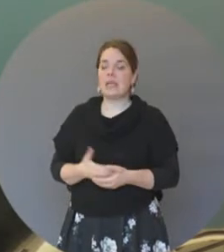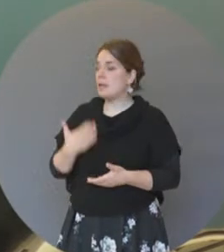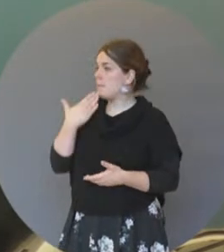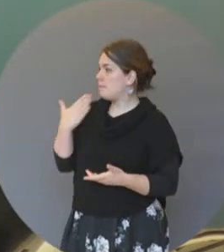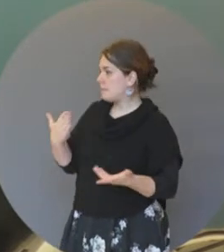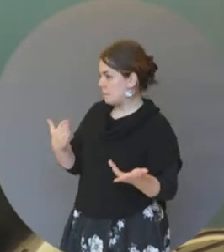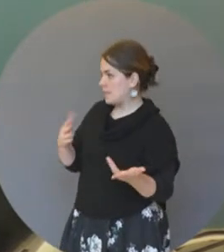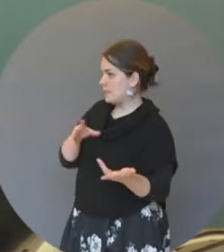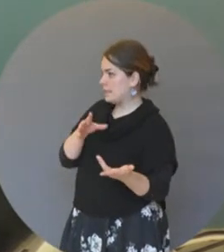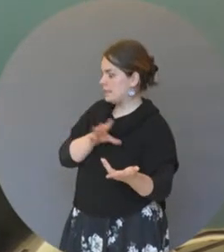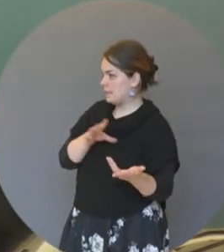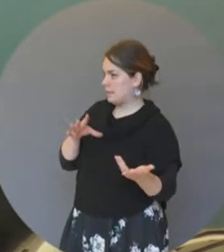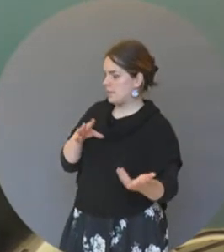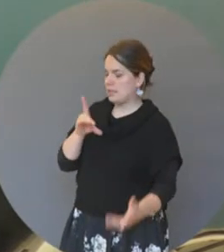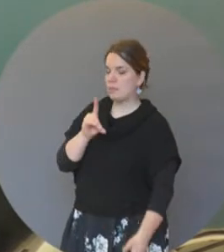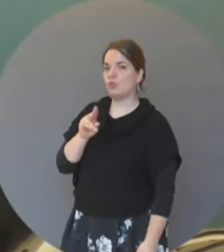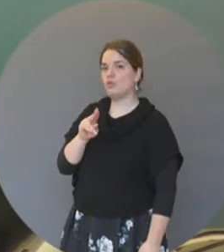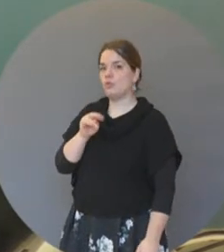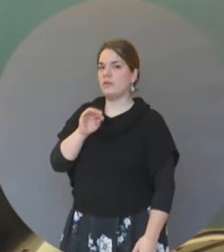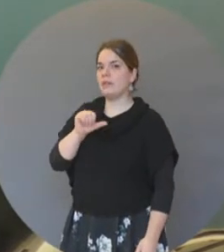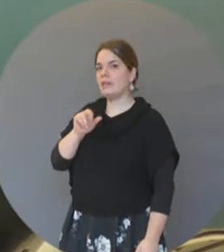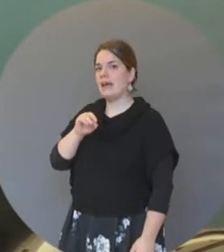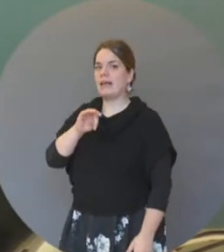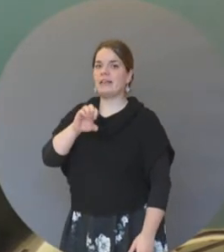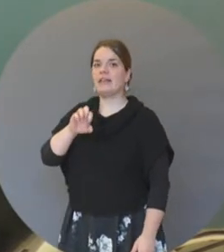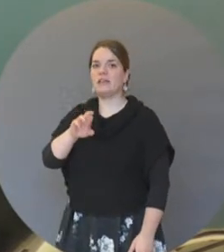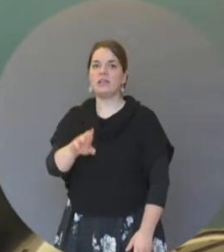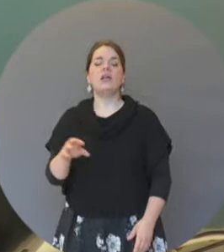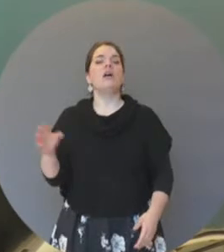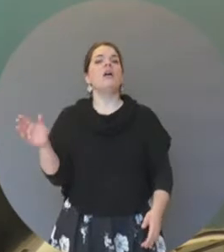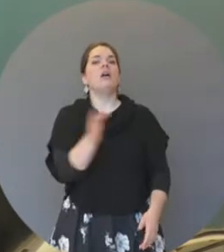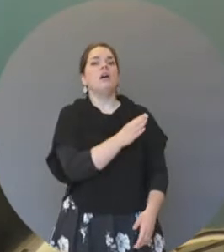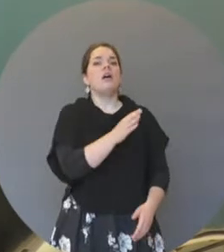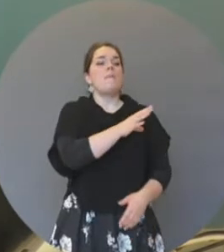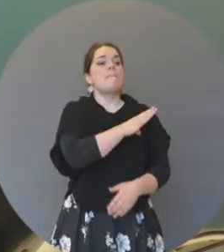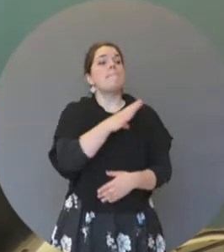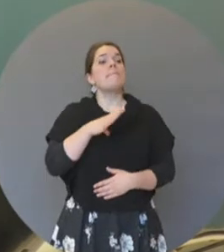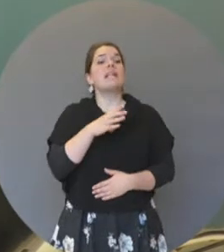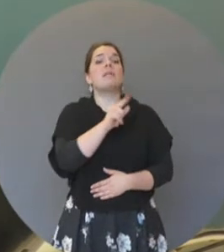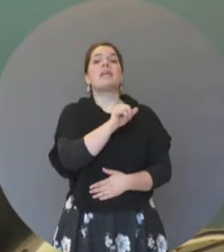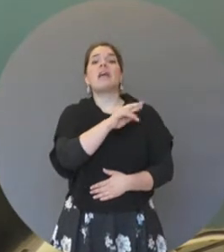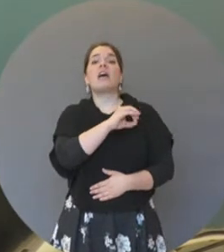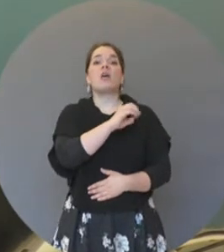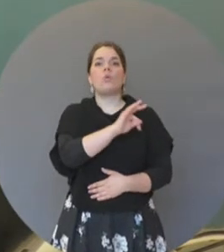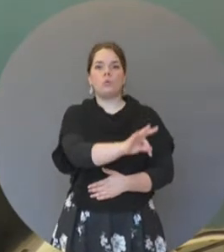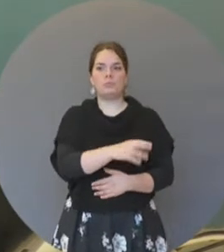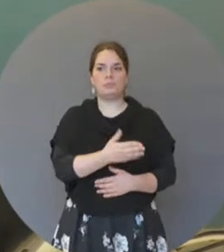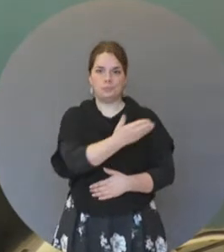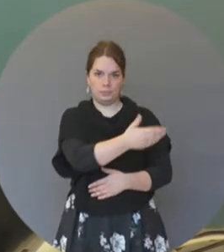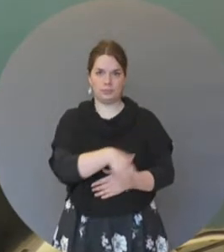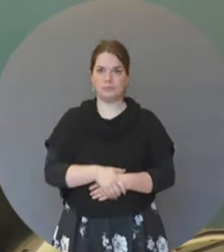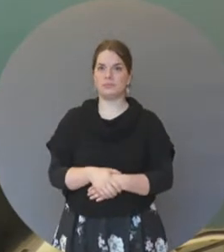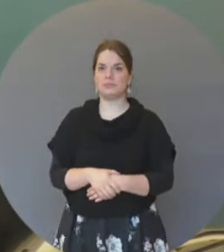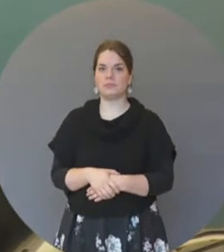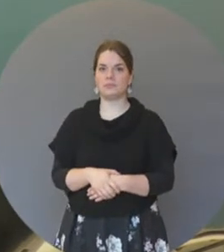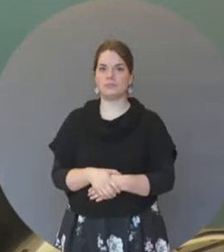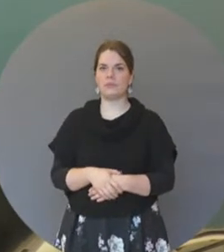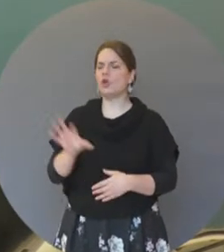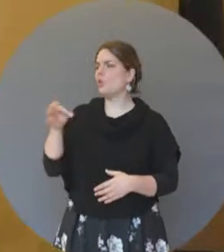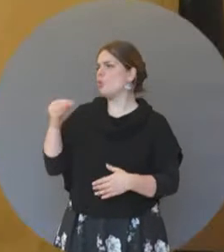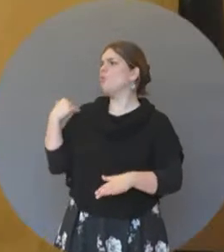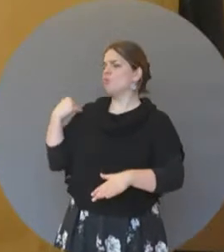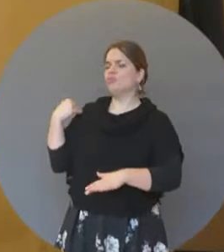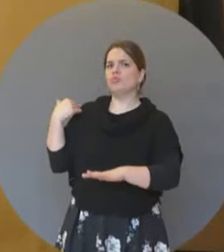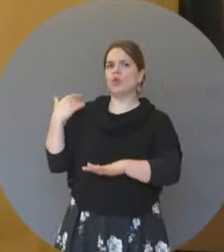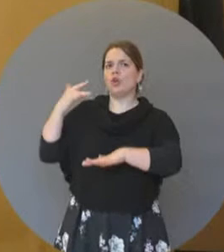Madame butin madame Garraud vous avez demandé la parole intervenir je suis déjà intervenu en commission